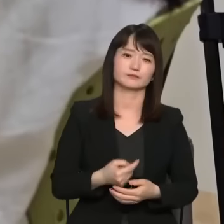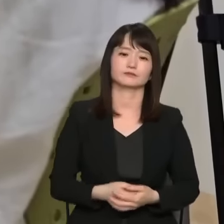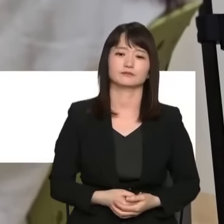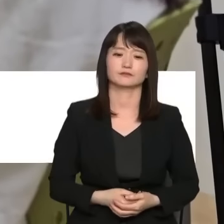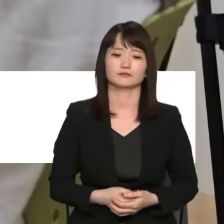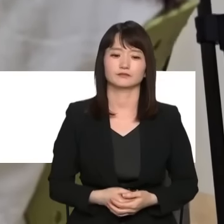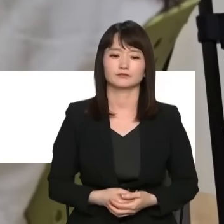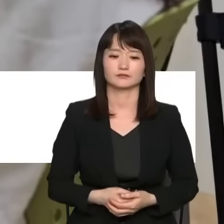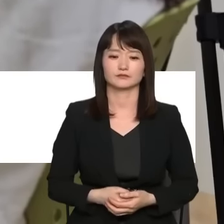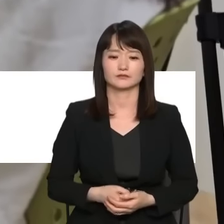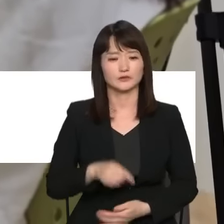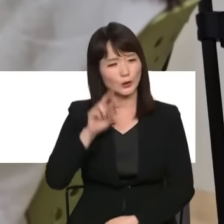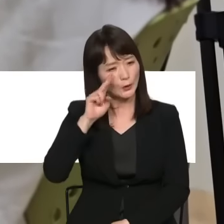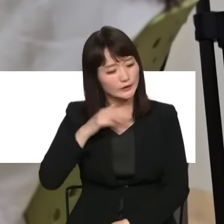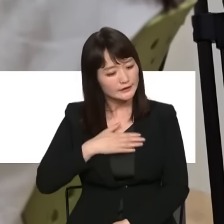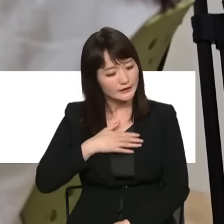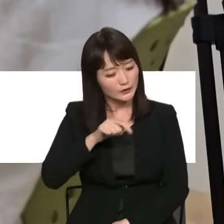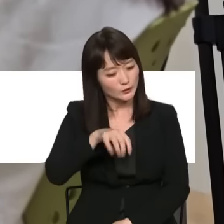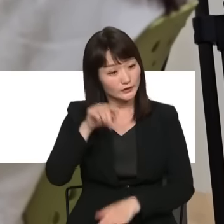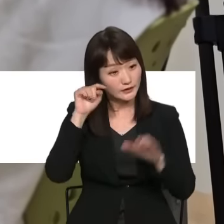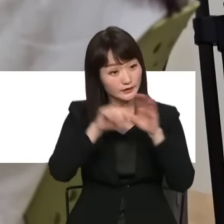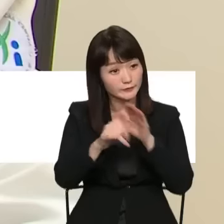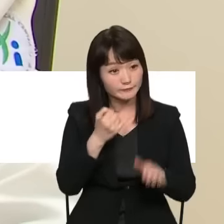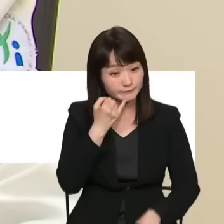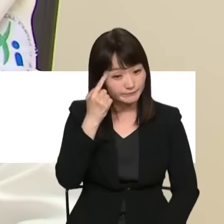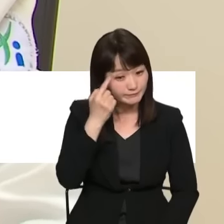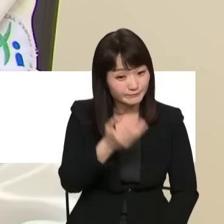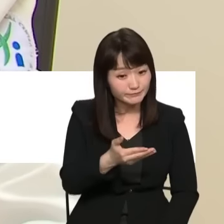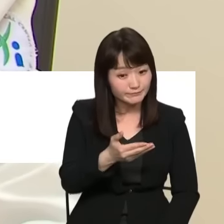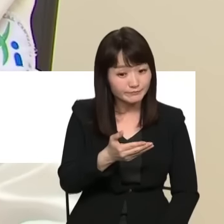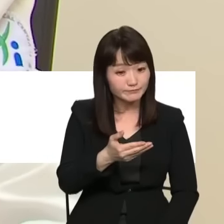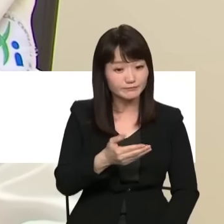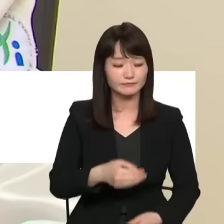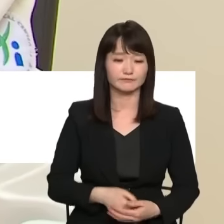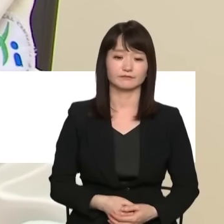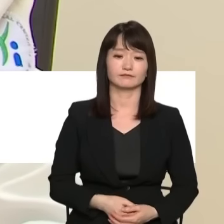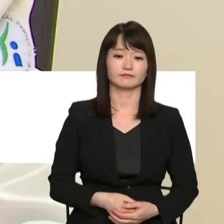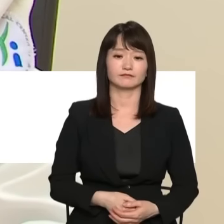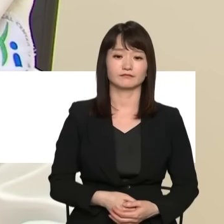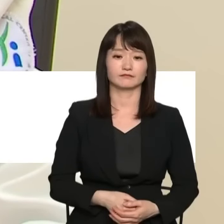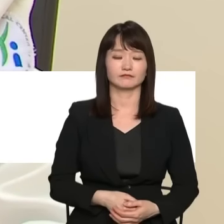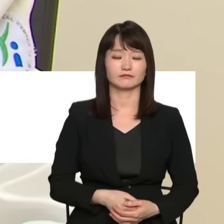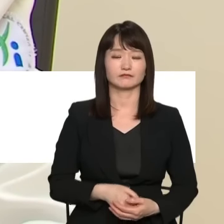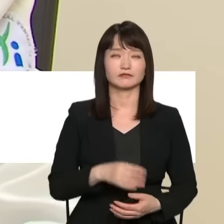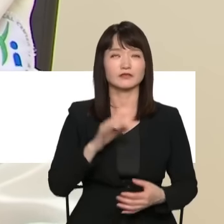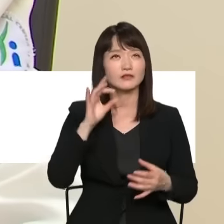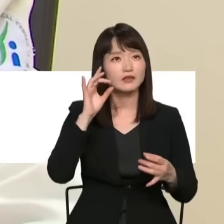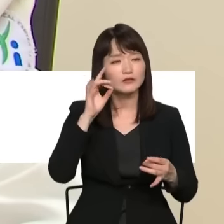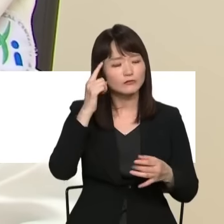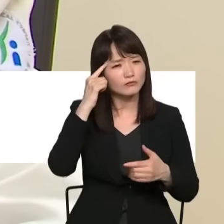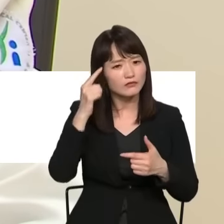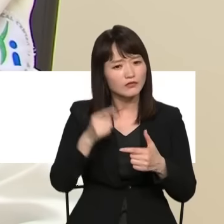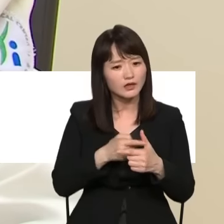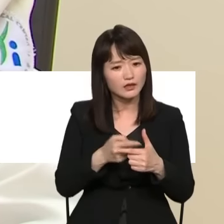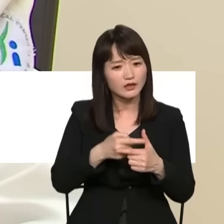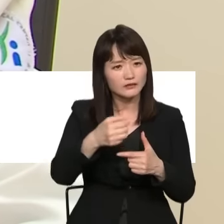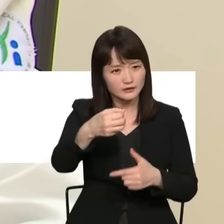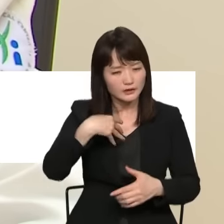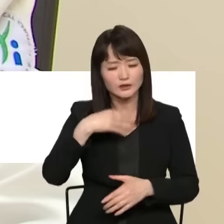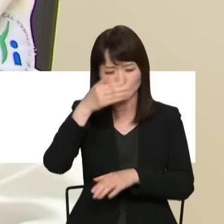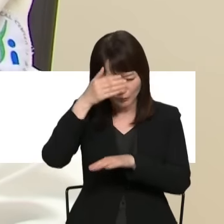혹시 제가 가도 될까요? 그래도 한참 이제 완전히 그 멍에 있다가 정말 고맙다